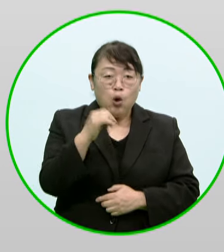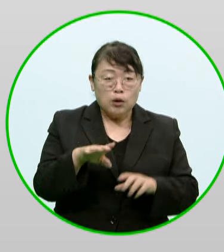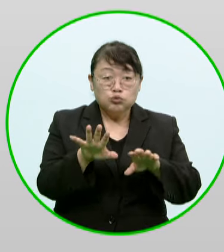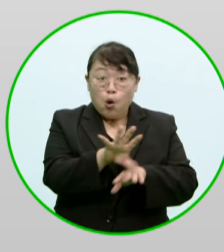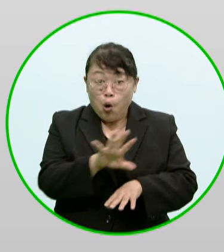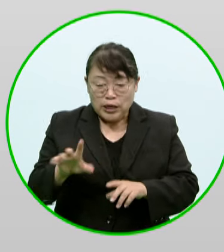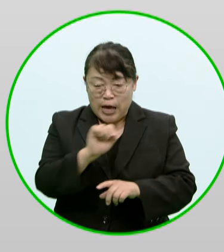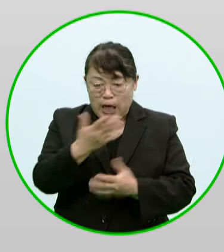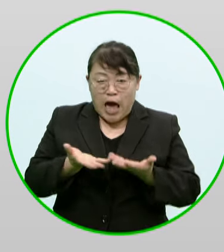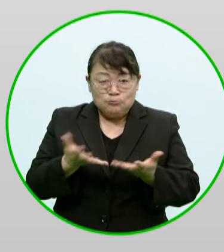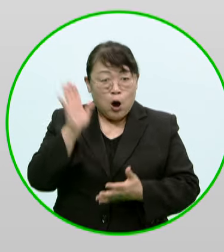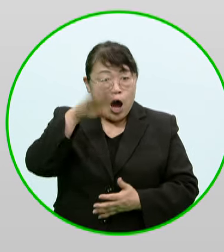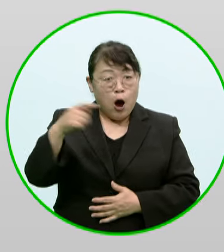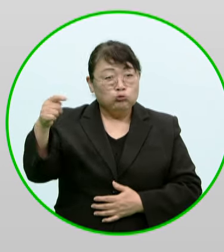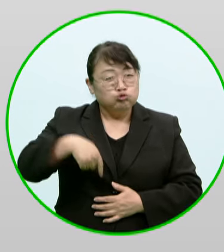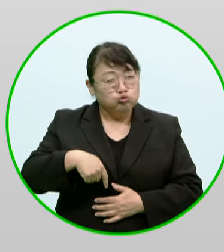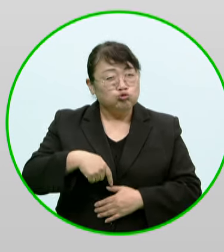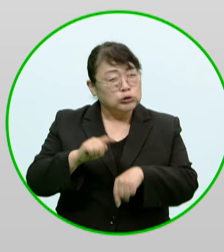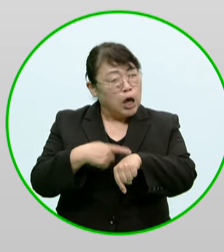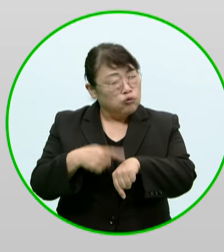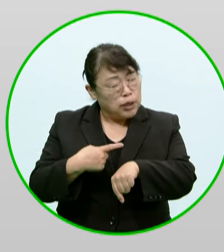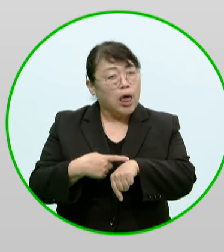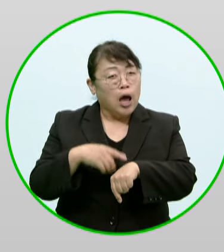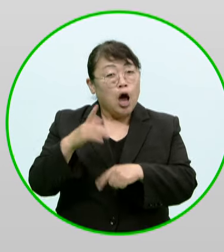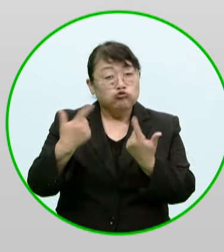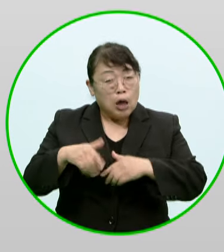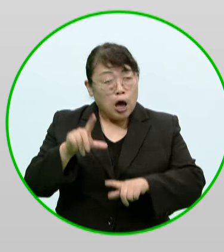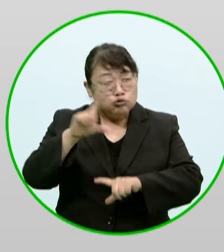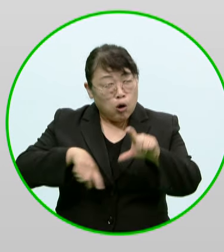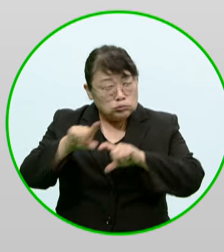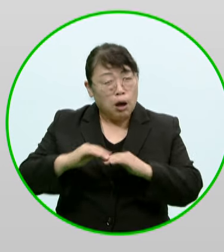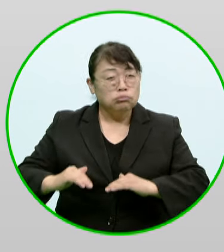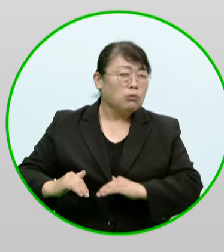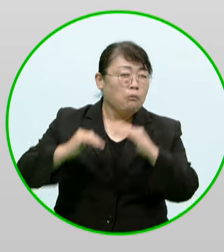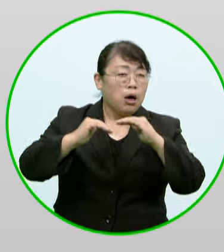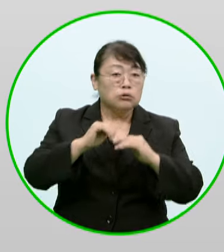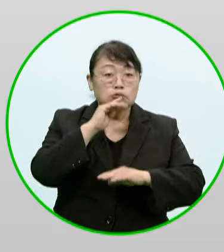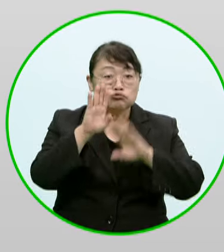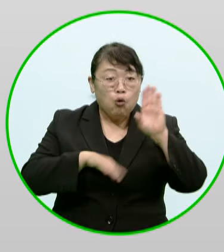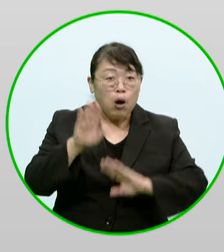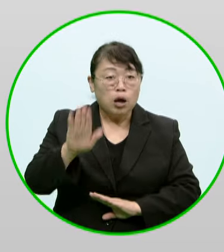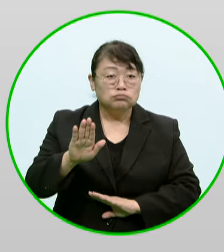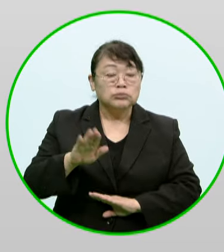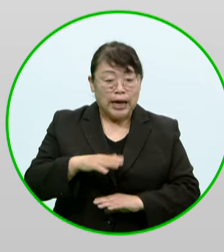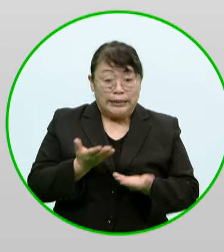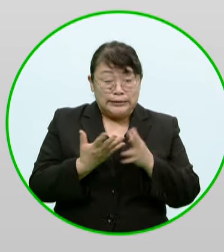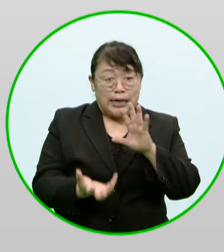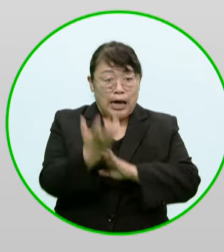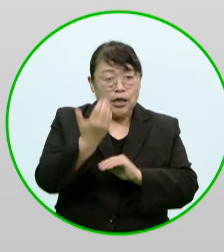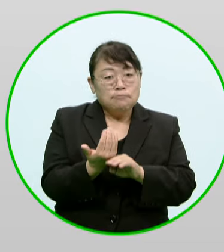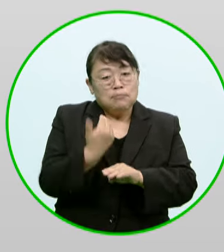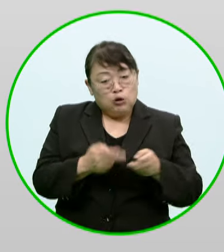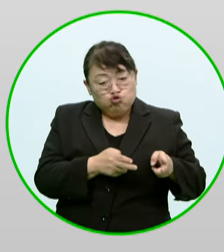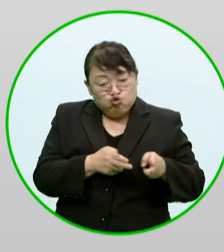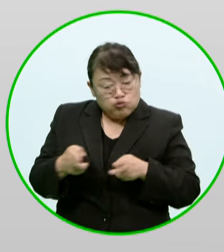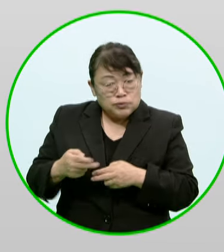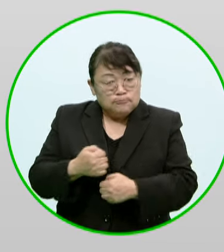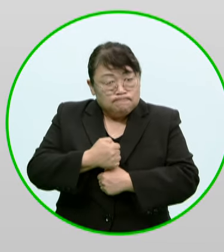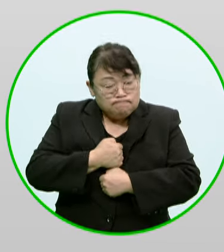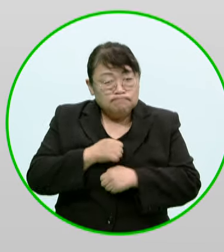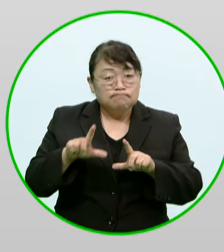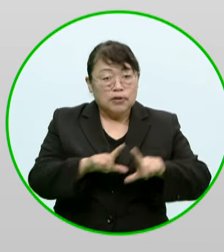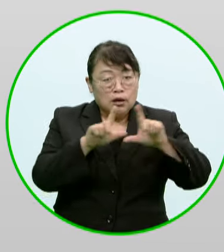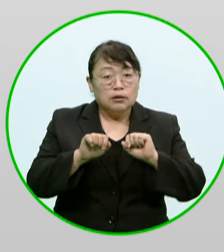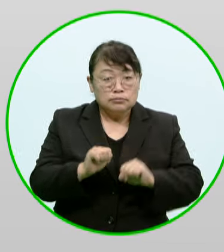置きで大規模地震が発生する可能性が普段よりも高まっているというもので地震発生に備えた生活をお願い